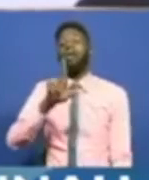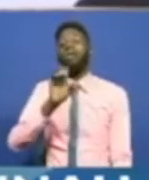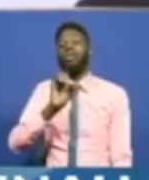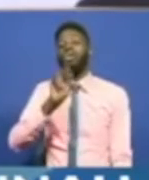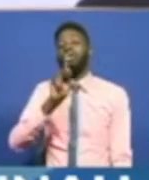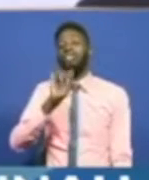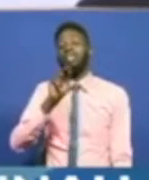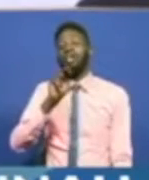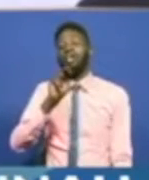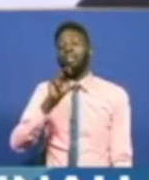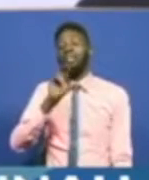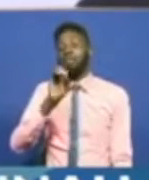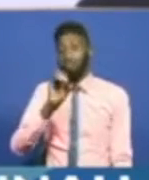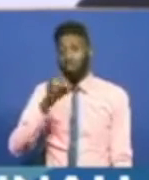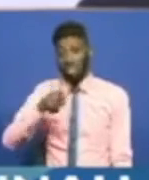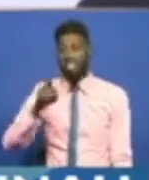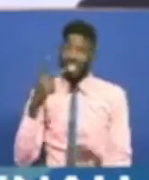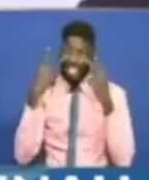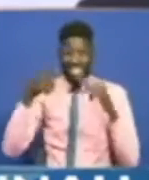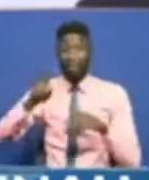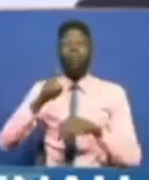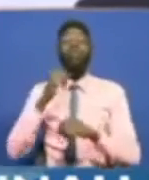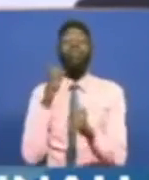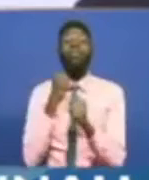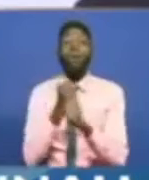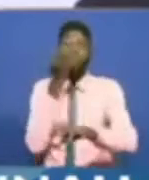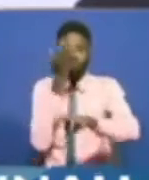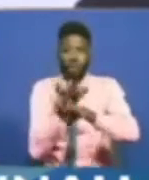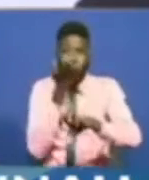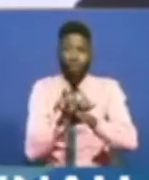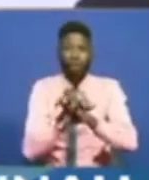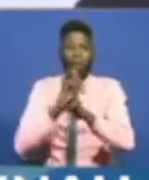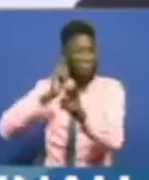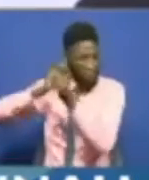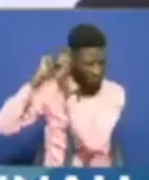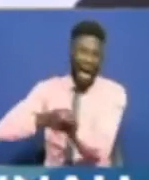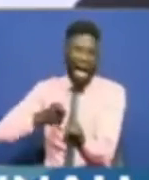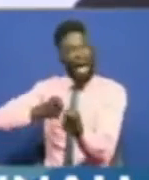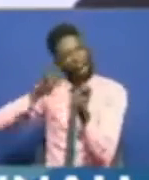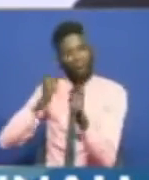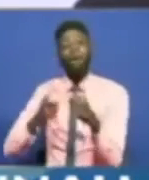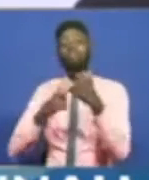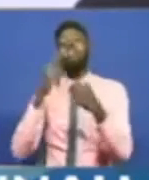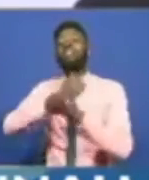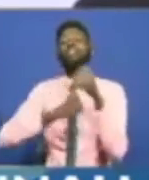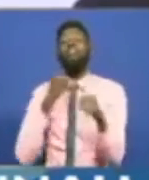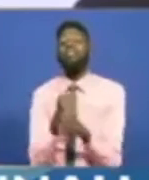Huko utakuta pale walikuwa wanapiga mawe miaka saba, wakipiga mawe huko